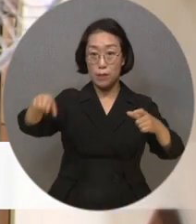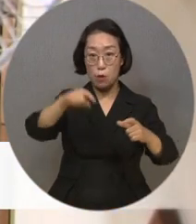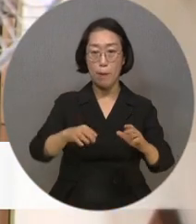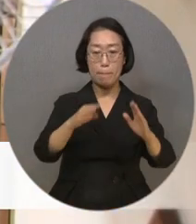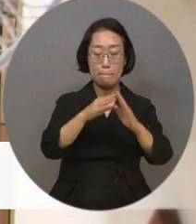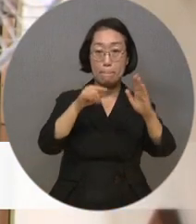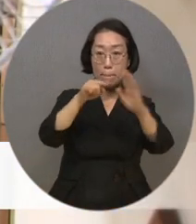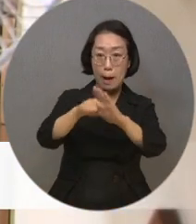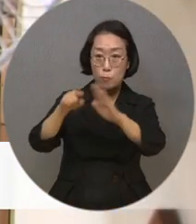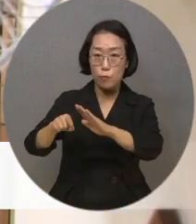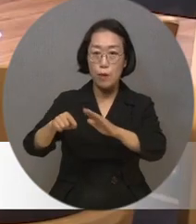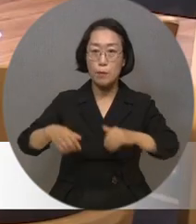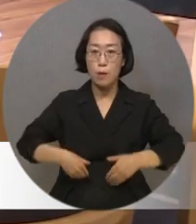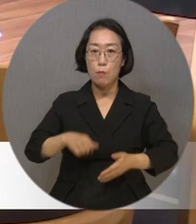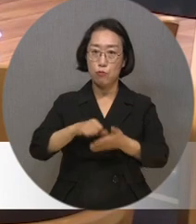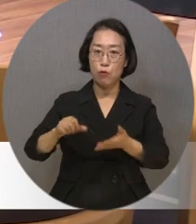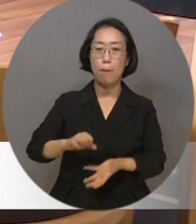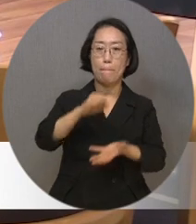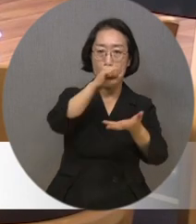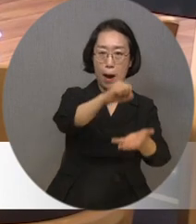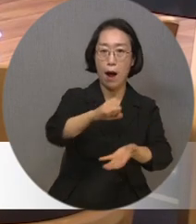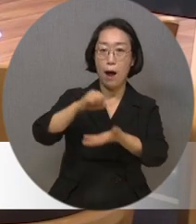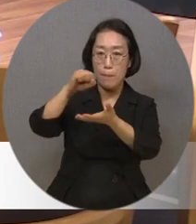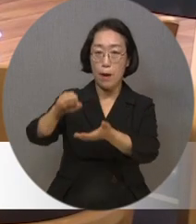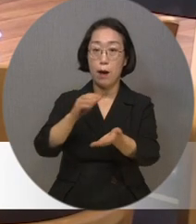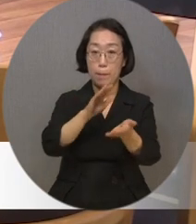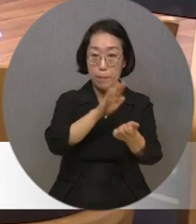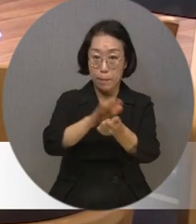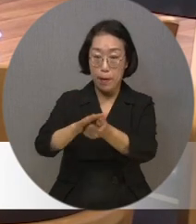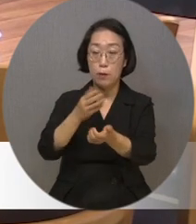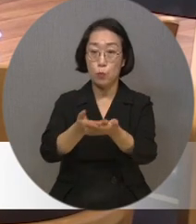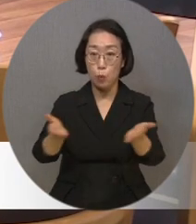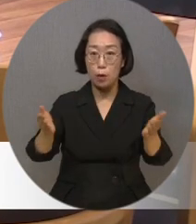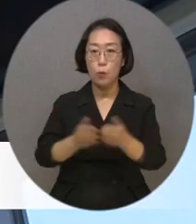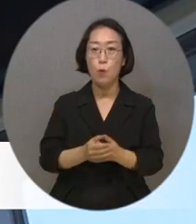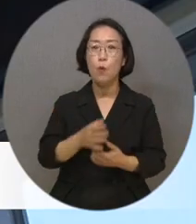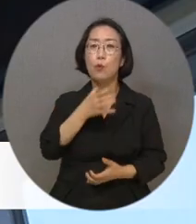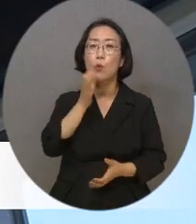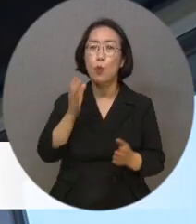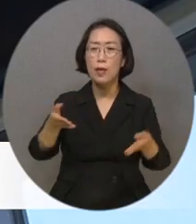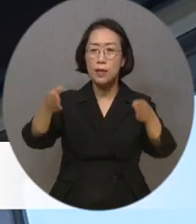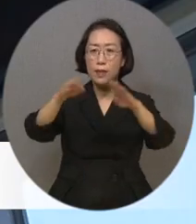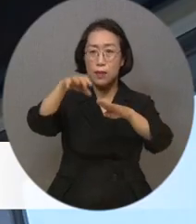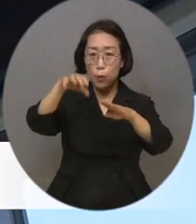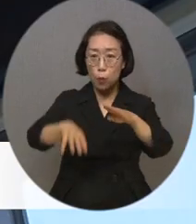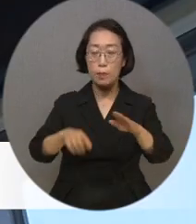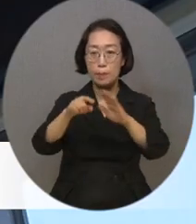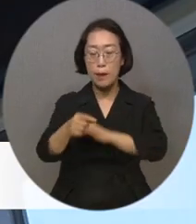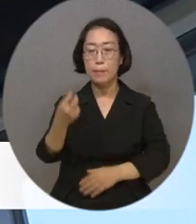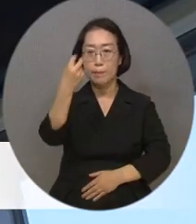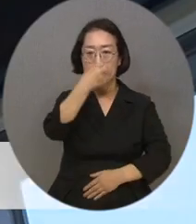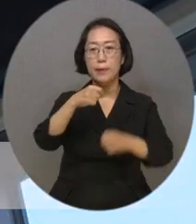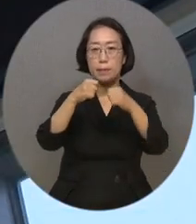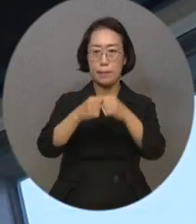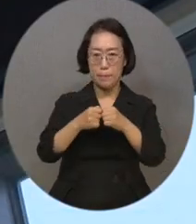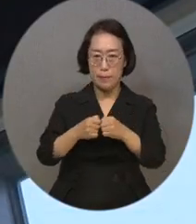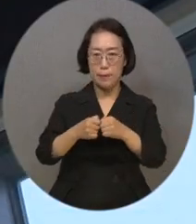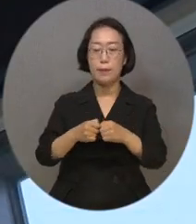방문해 물품을 전달했고 무더위 쉼터로 지정된 경로당을 방문하는 등 폭염 대응 시설 현황을 점검했습니다.